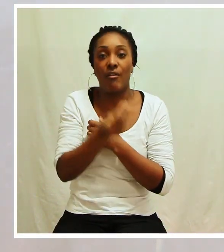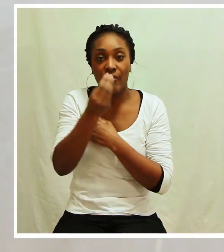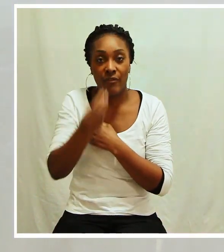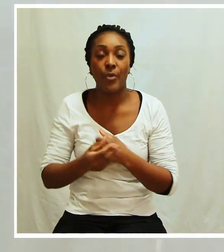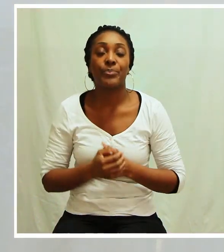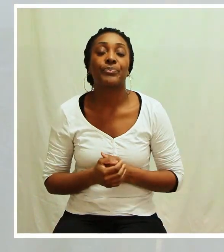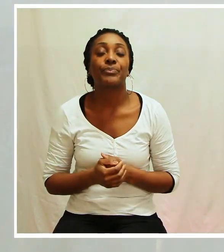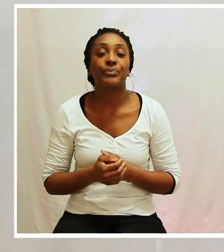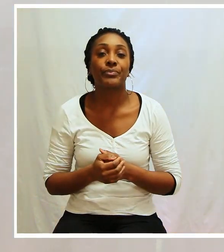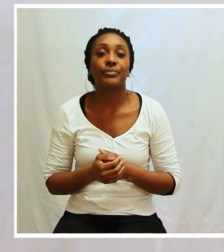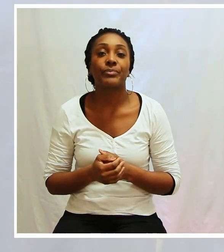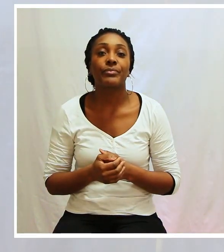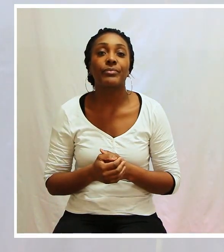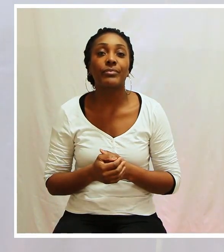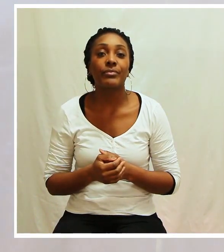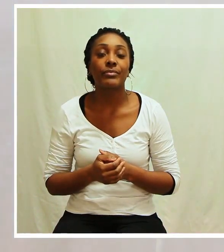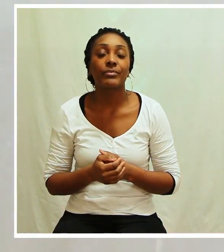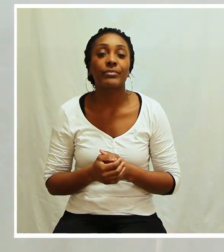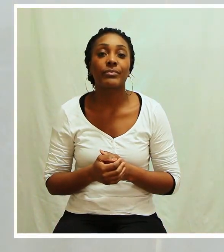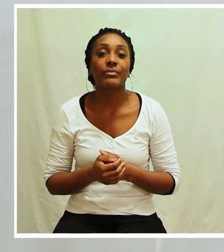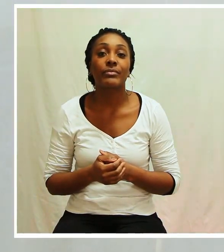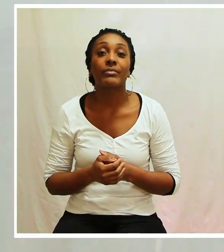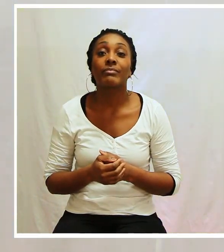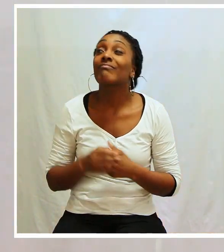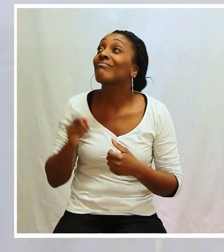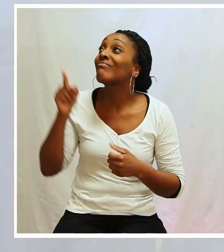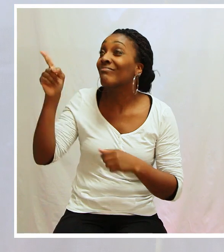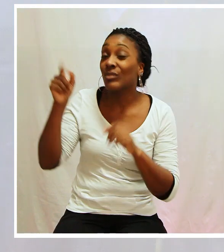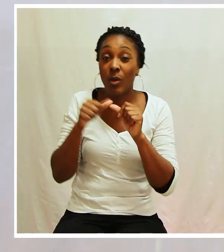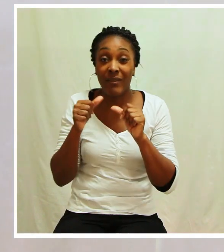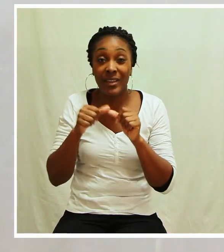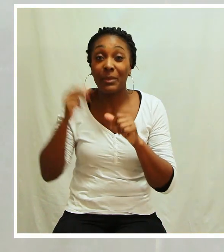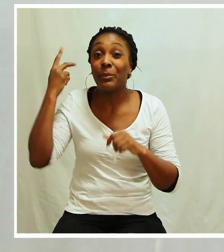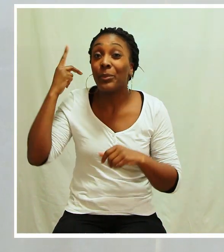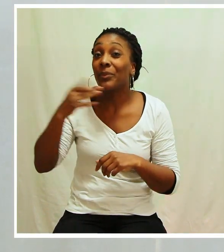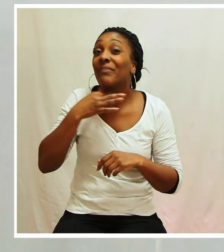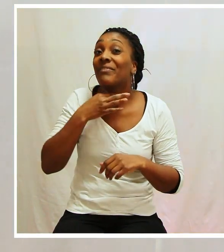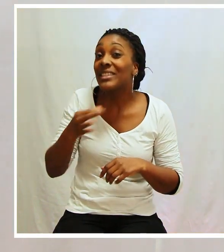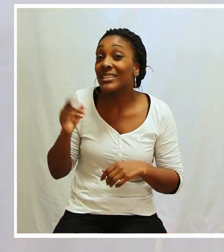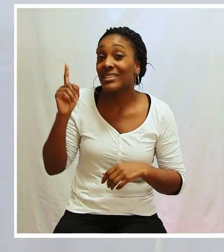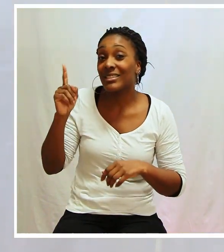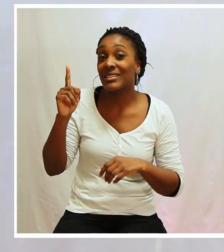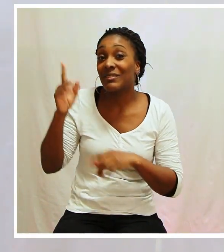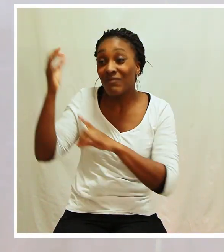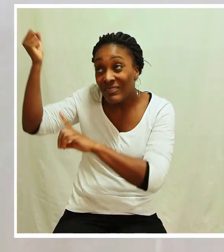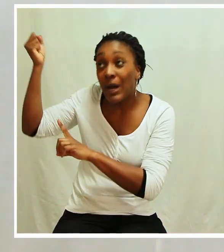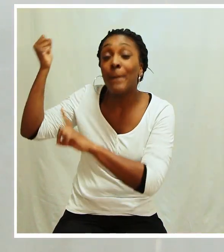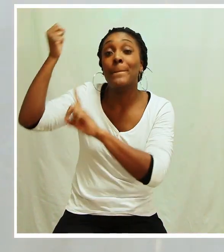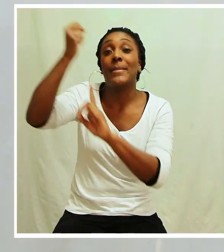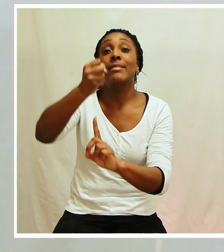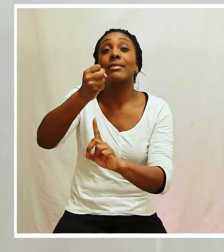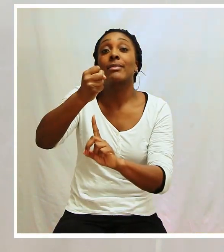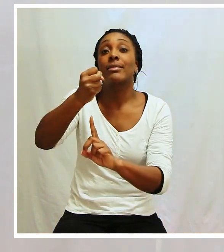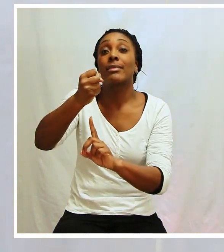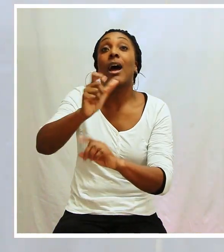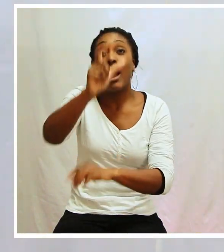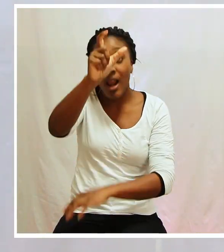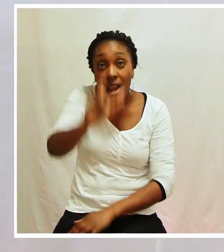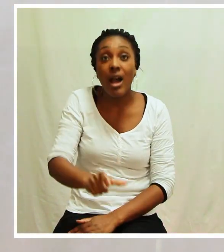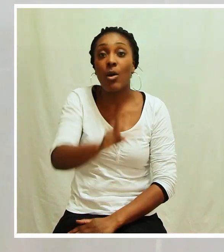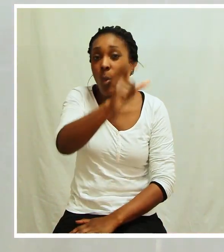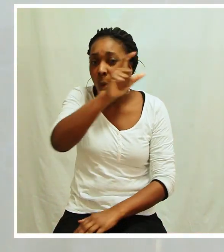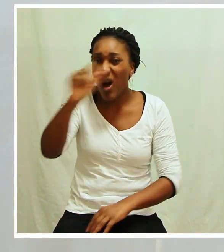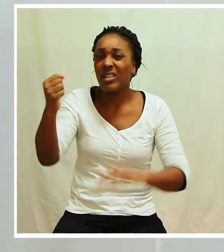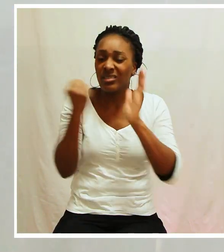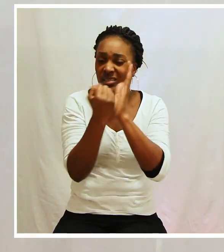Dieu, le Père, est venu au secours de ses enfants au point qu'il a même donné son propre Fils. Mourir à la croix pour venir